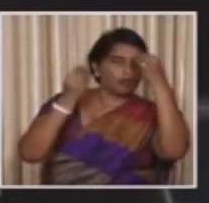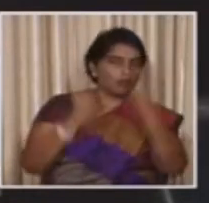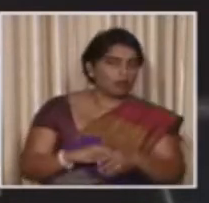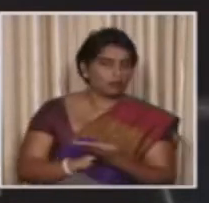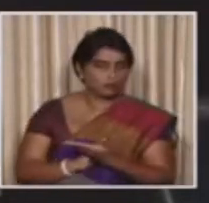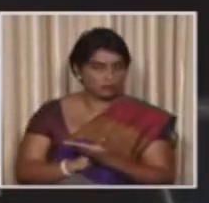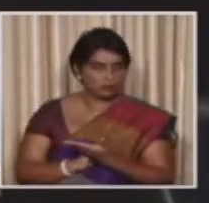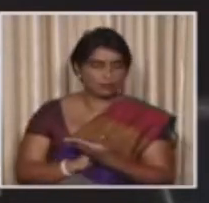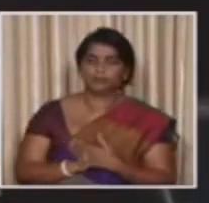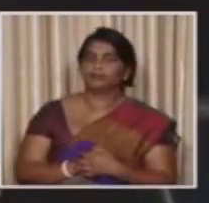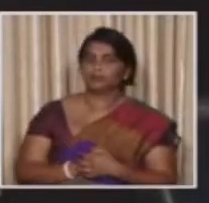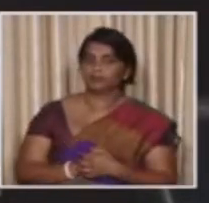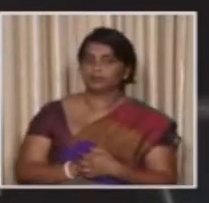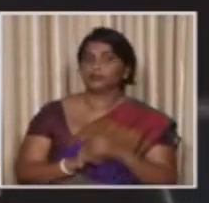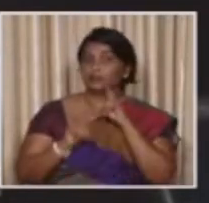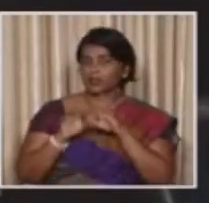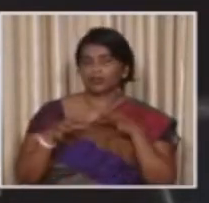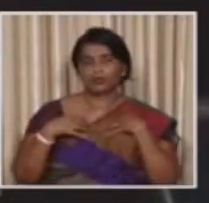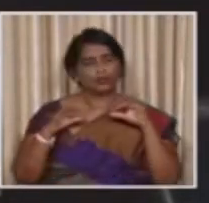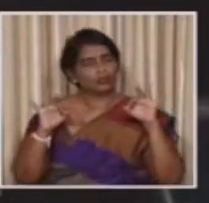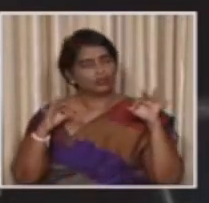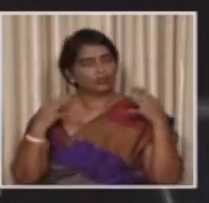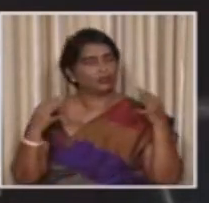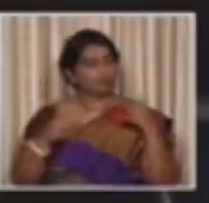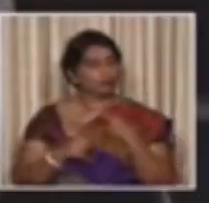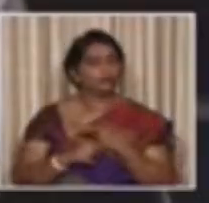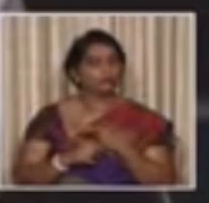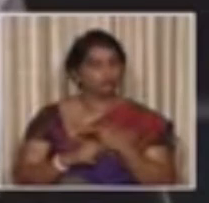වැටෙනවා. අනේ දුර්වලකම් ටික